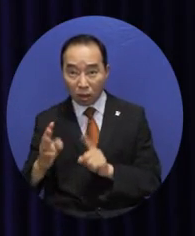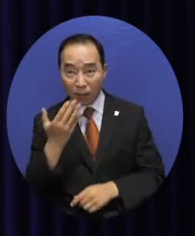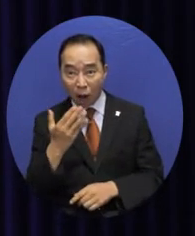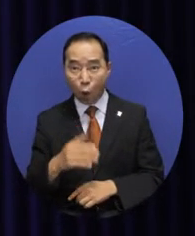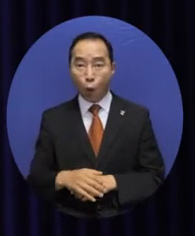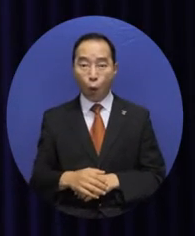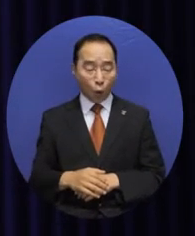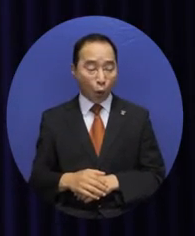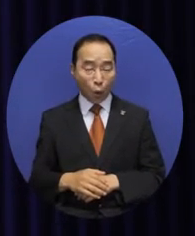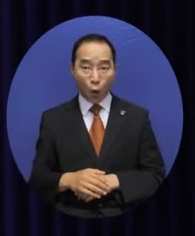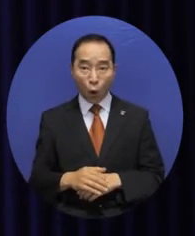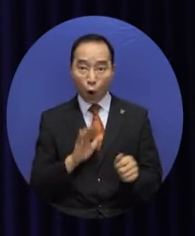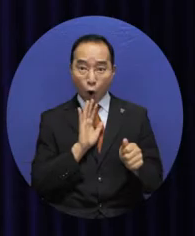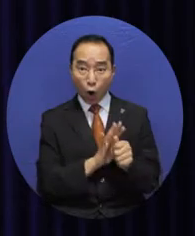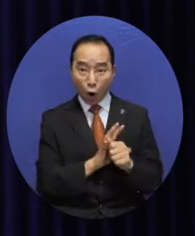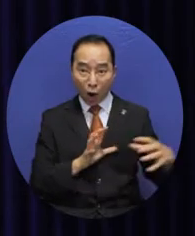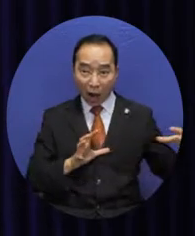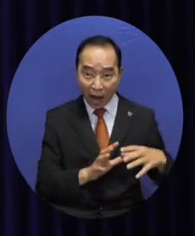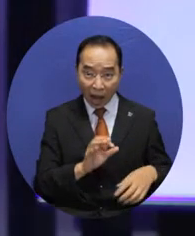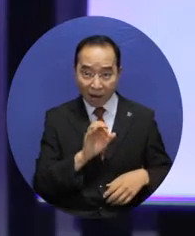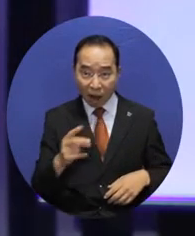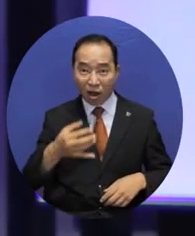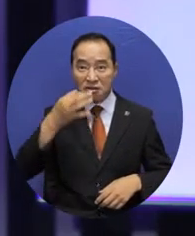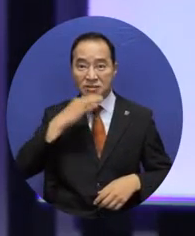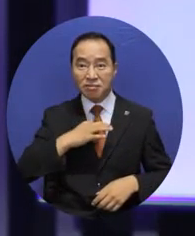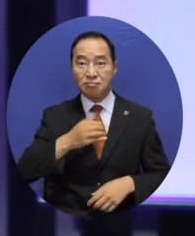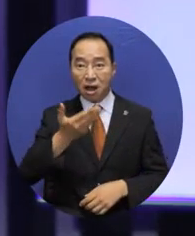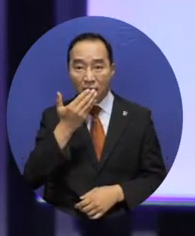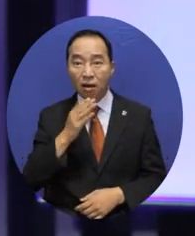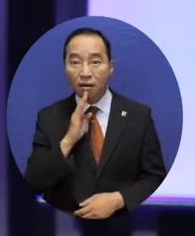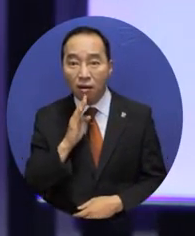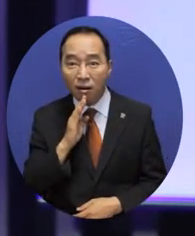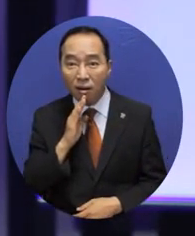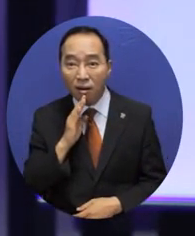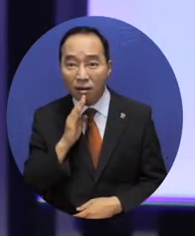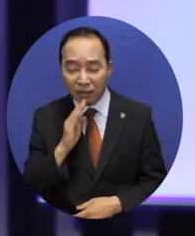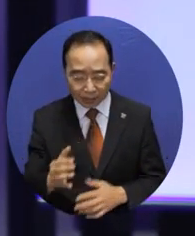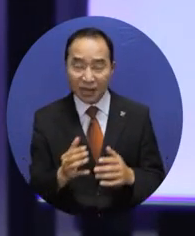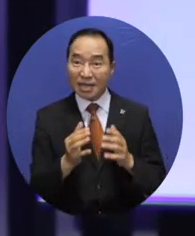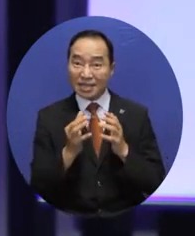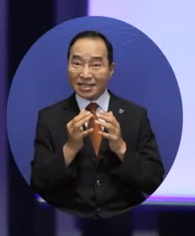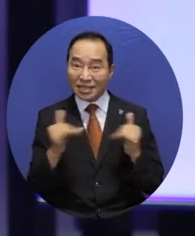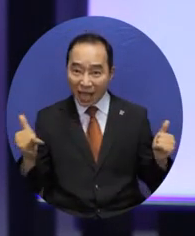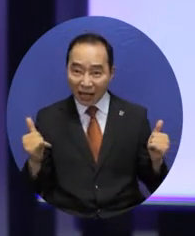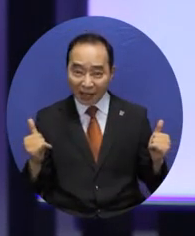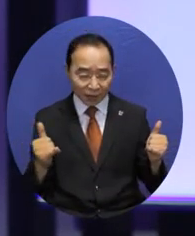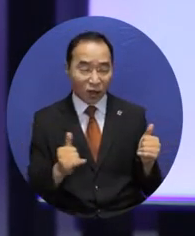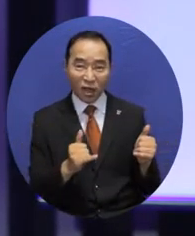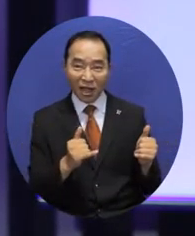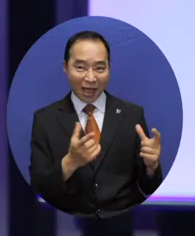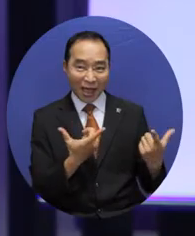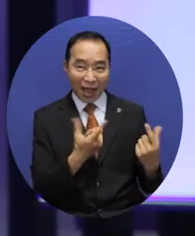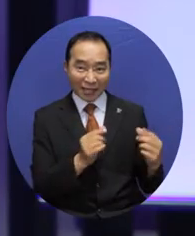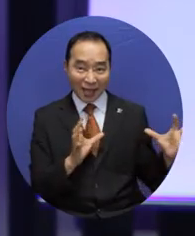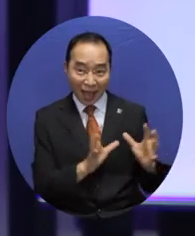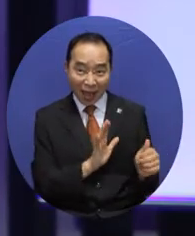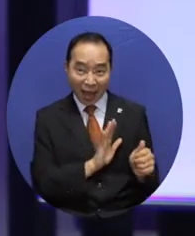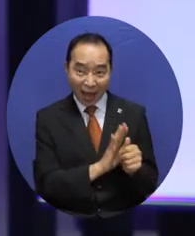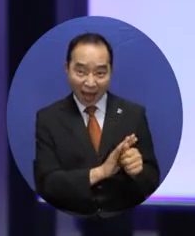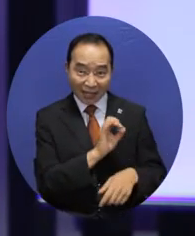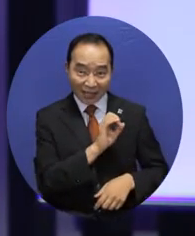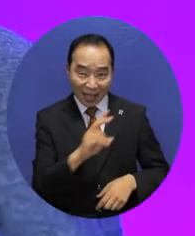목적에도 부합되는 것입니다. 이렇게 인간은 이타적 협력을 한 것이 오히려 이기적 목적에도